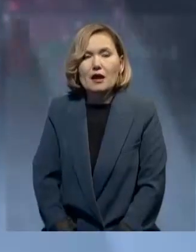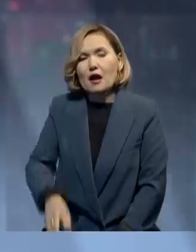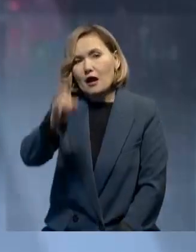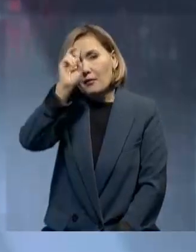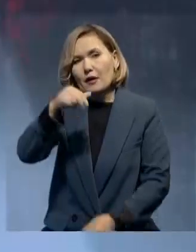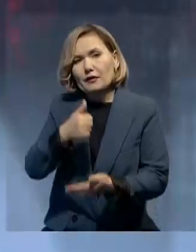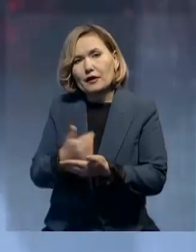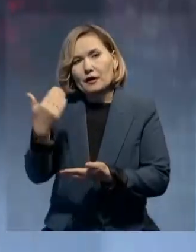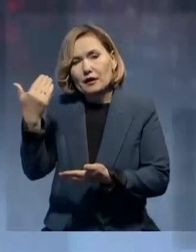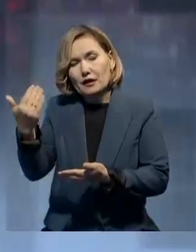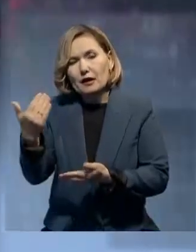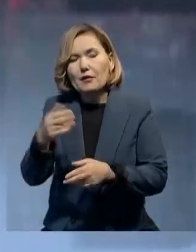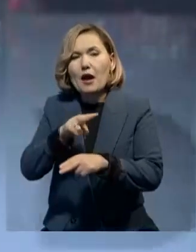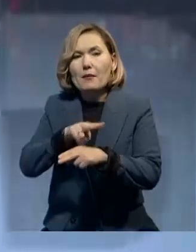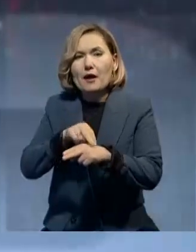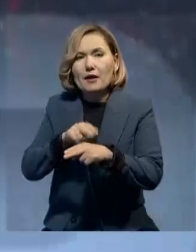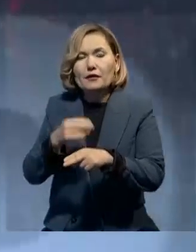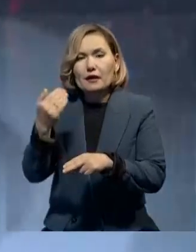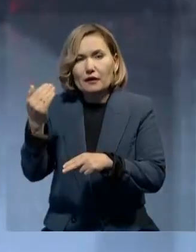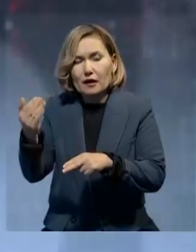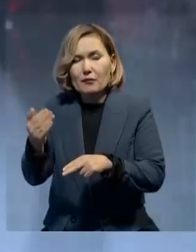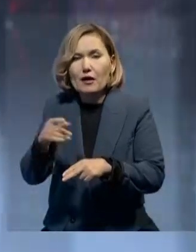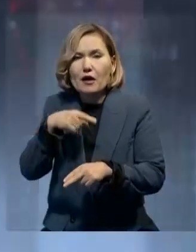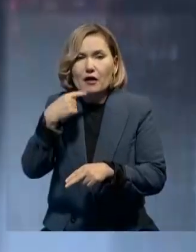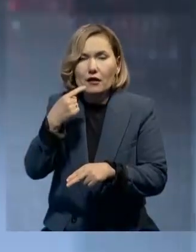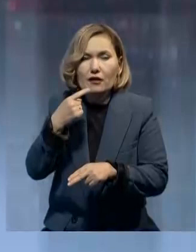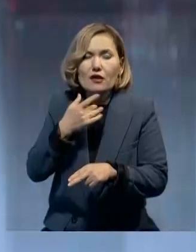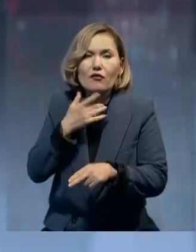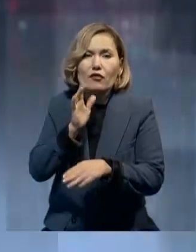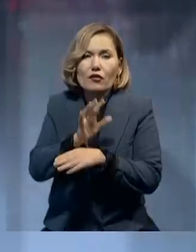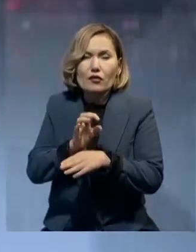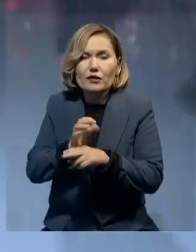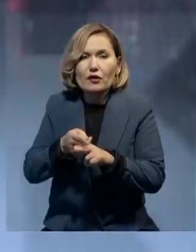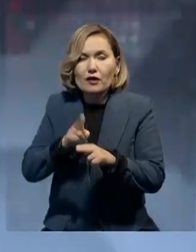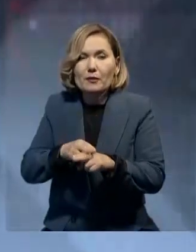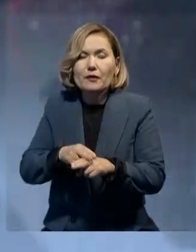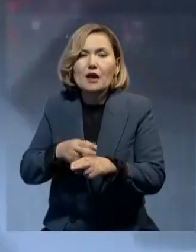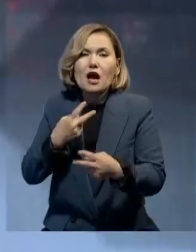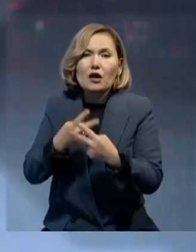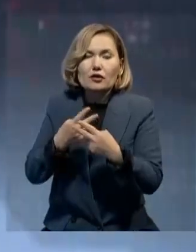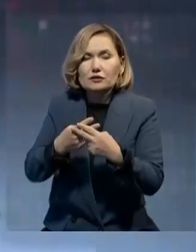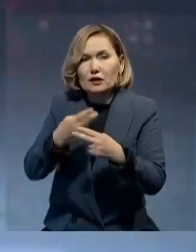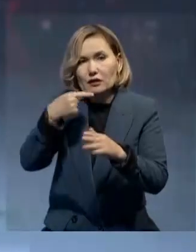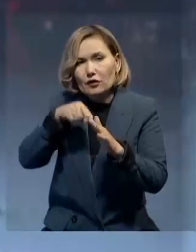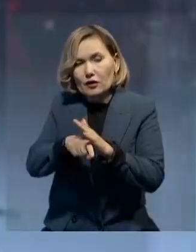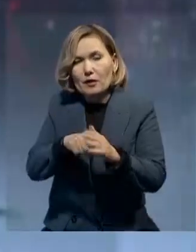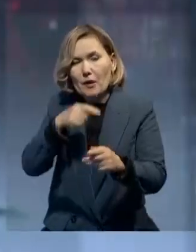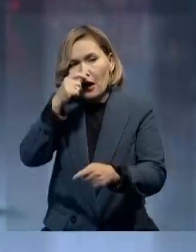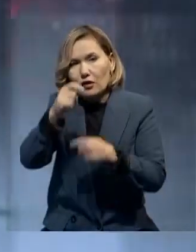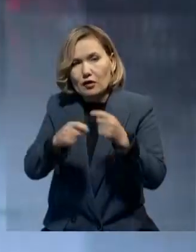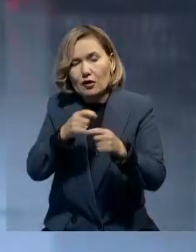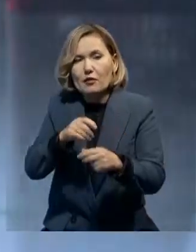Мемлекет басшысы құқық қорғау органдарының алдына азаптау мен қатыгездікті толық жою міндетін қойды. Біз зұлымдықпен жүйелі